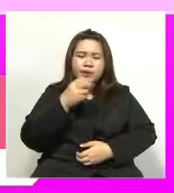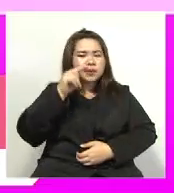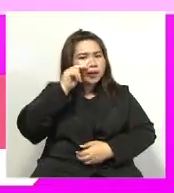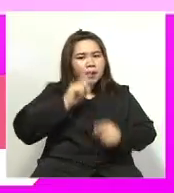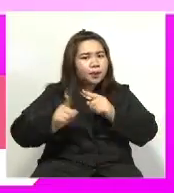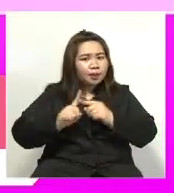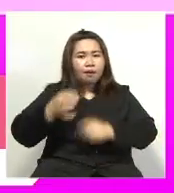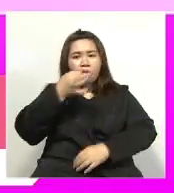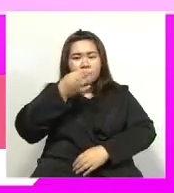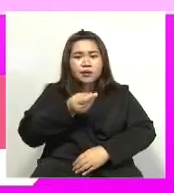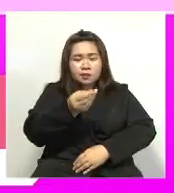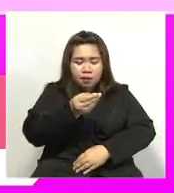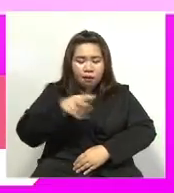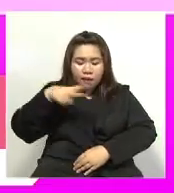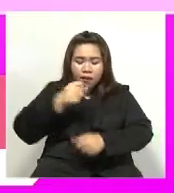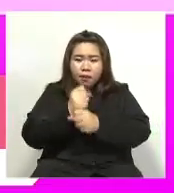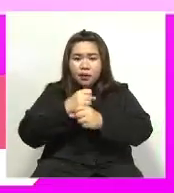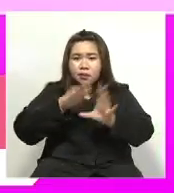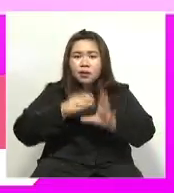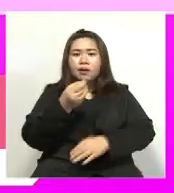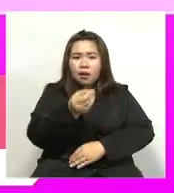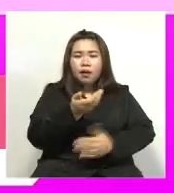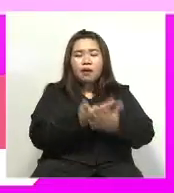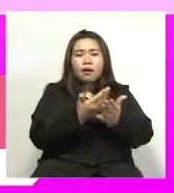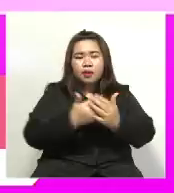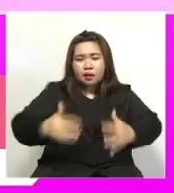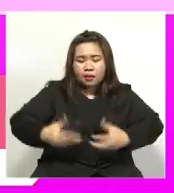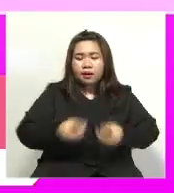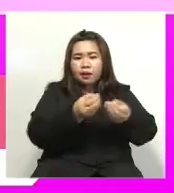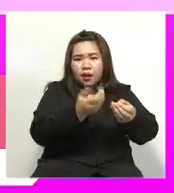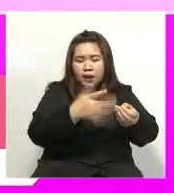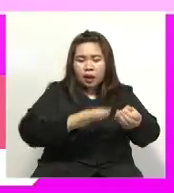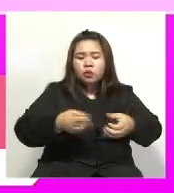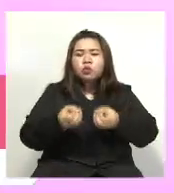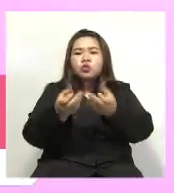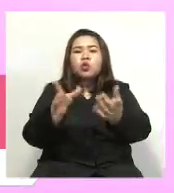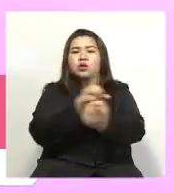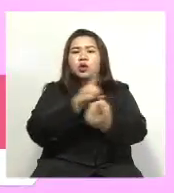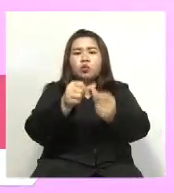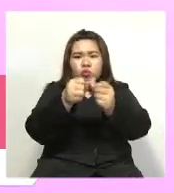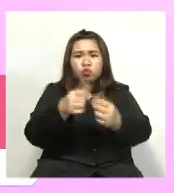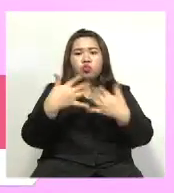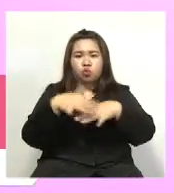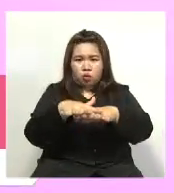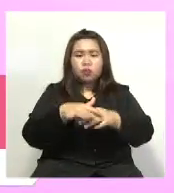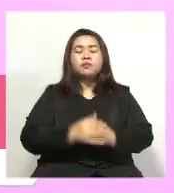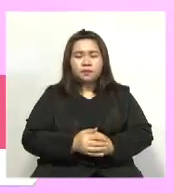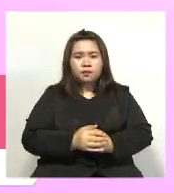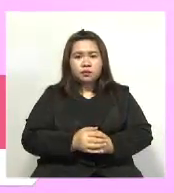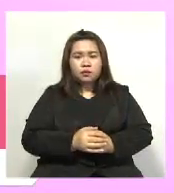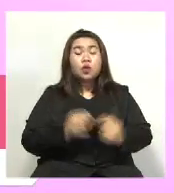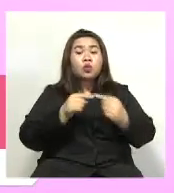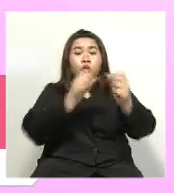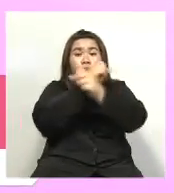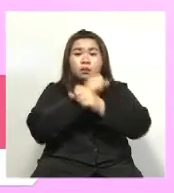าชีพและการหางานให้ทำเพื่อสร้างรายได้ก่อนส่งกลับและคืนสู่สังคมอย่างปลอดภัยด้านการป้องกันการ